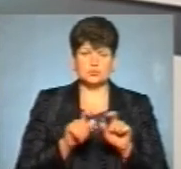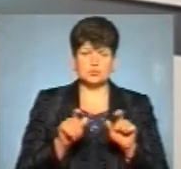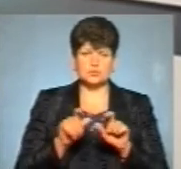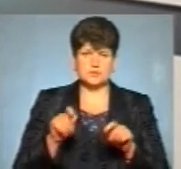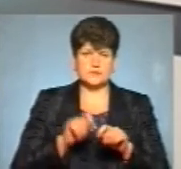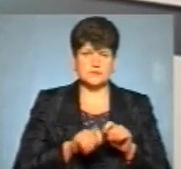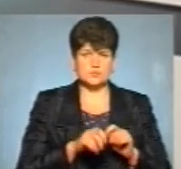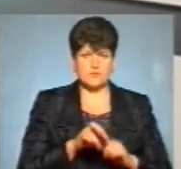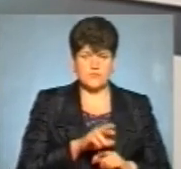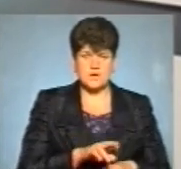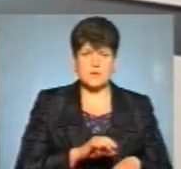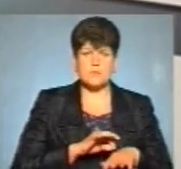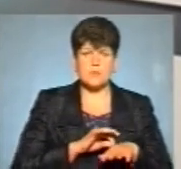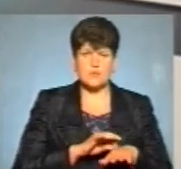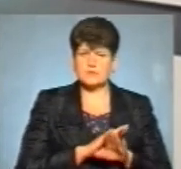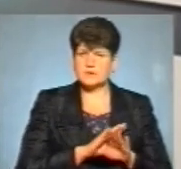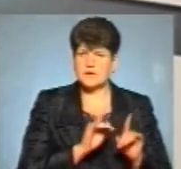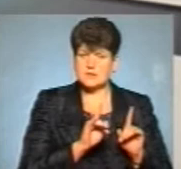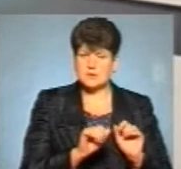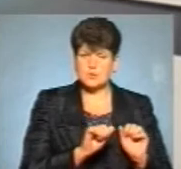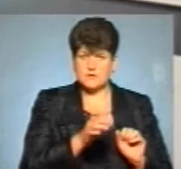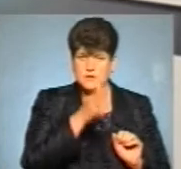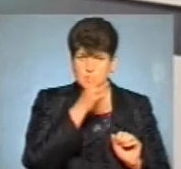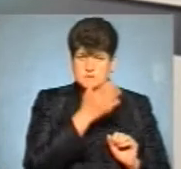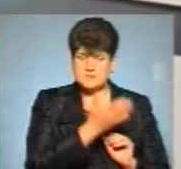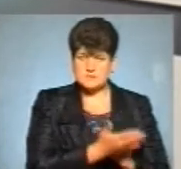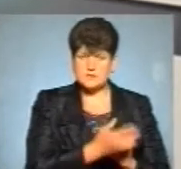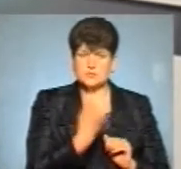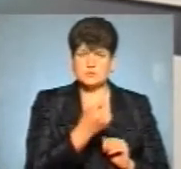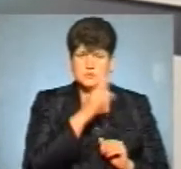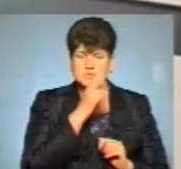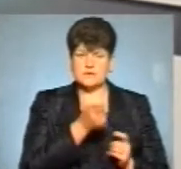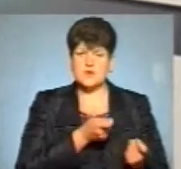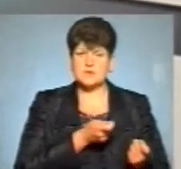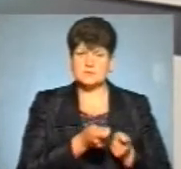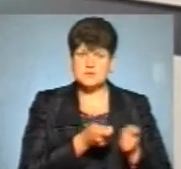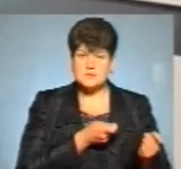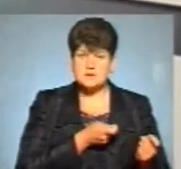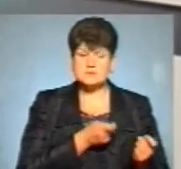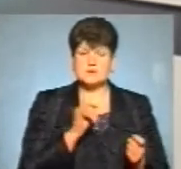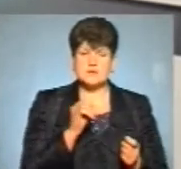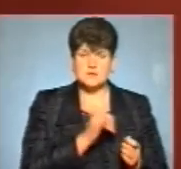тестування проводило не тільки управління освіти і науки обласної державної адміністрації, а й